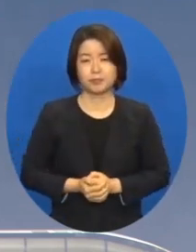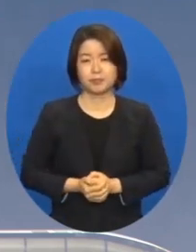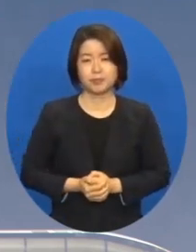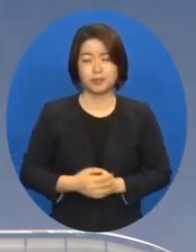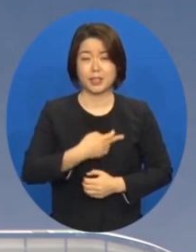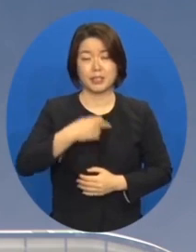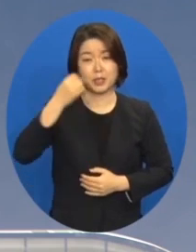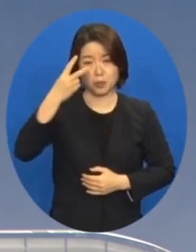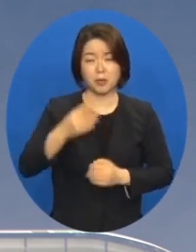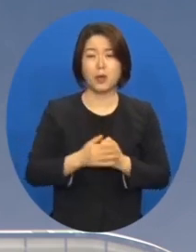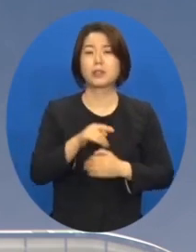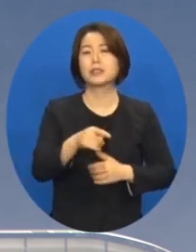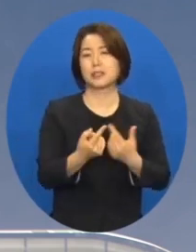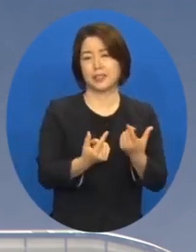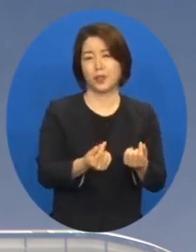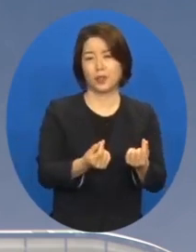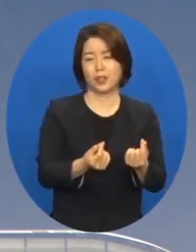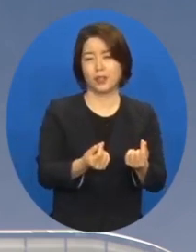사도 바울은 그렇게